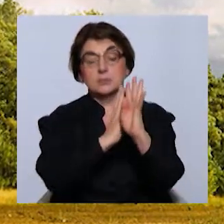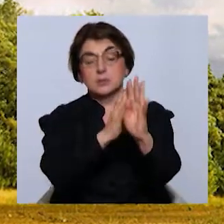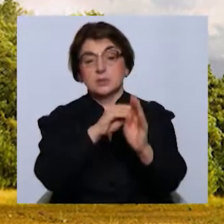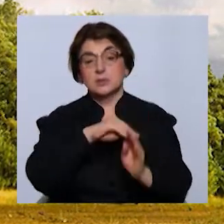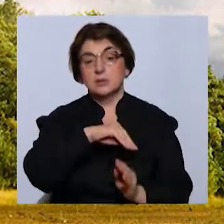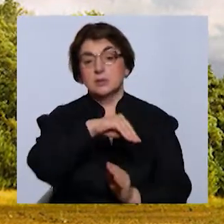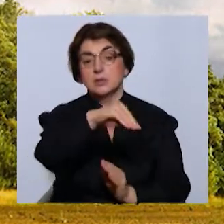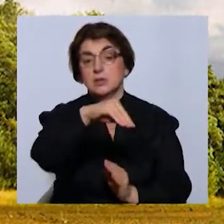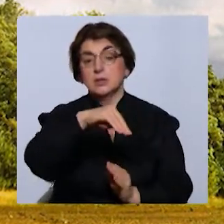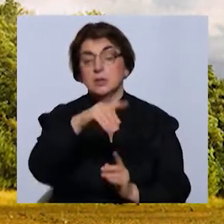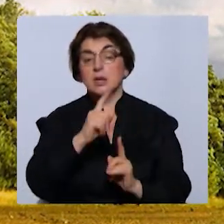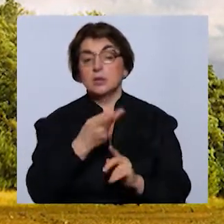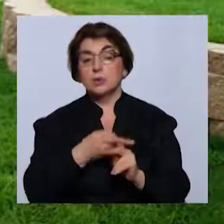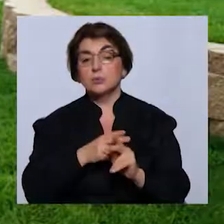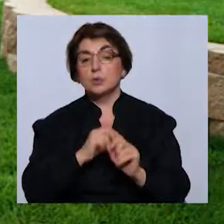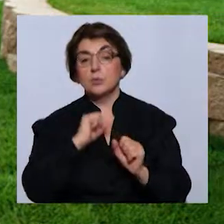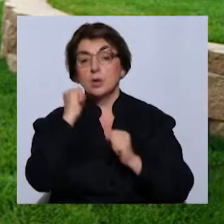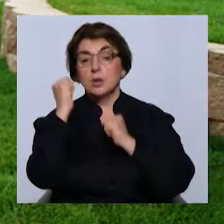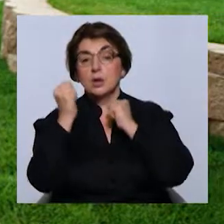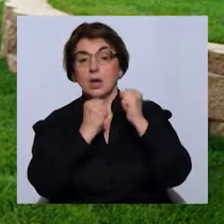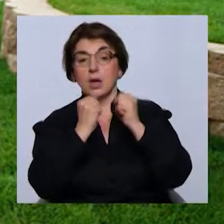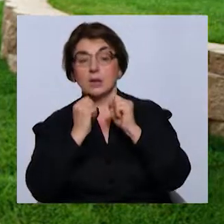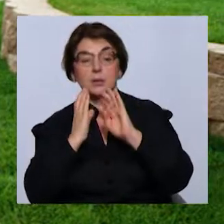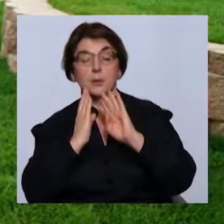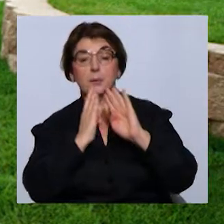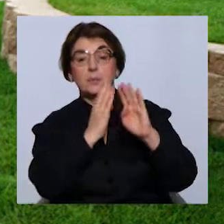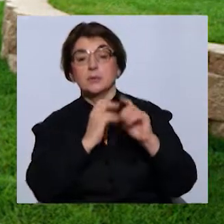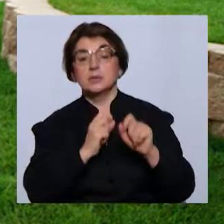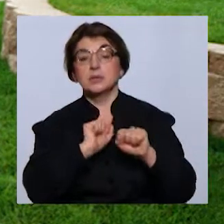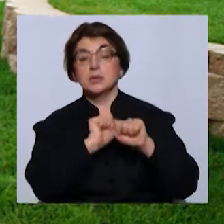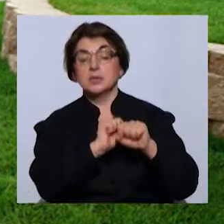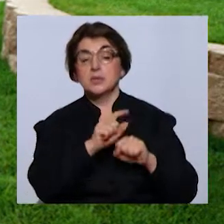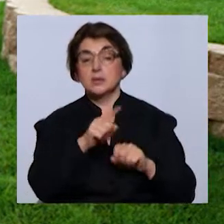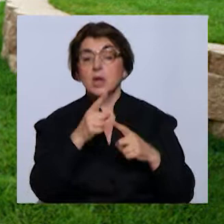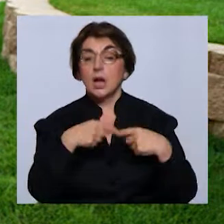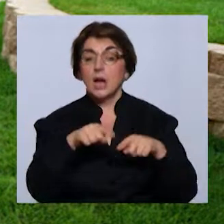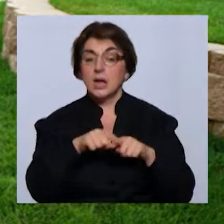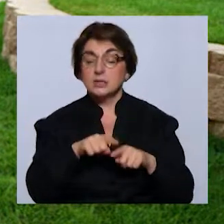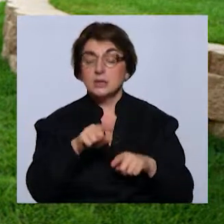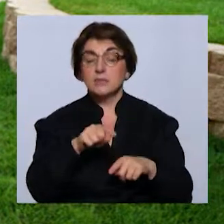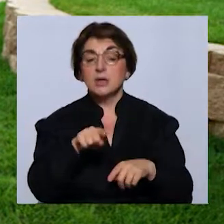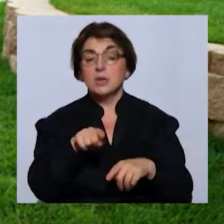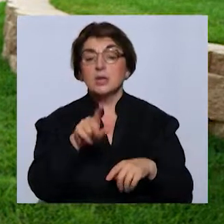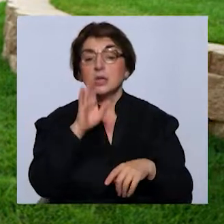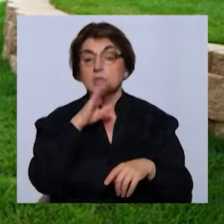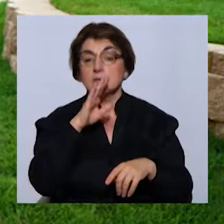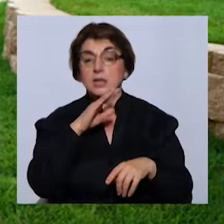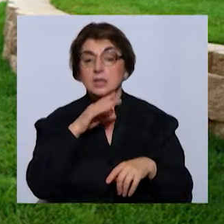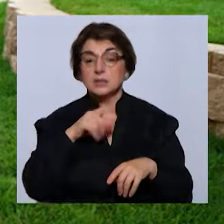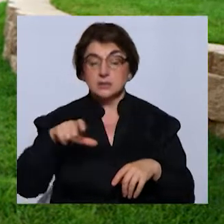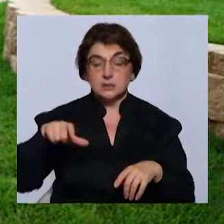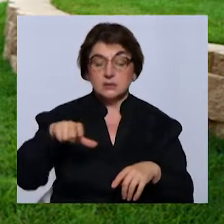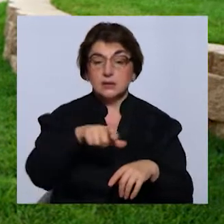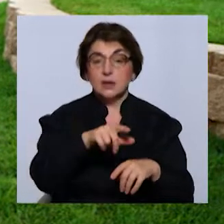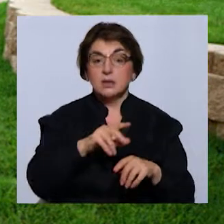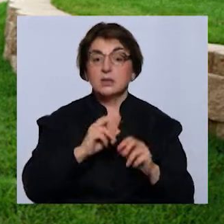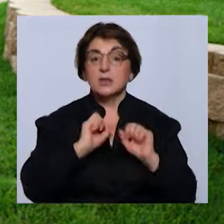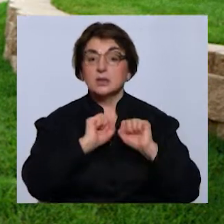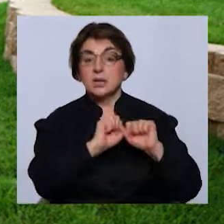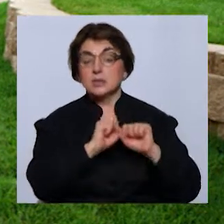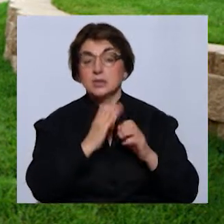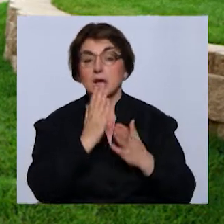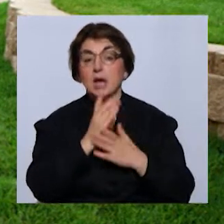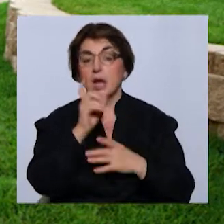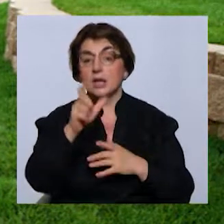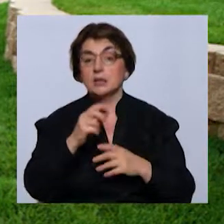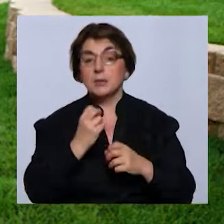ძლიერი ზემოქმედებისაგან. ასევე წყლის ეროზიისაგან დასაცავად ადამიანები აგებენ ტერასებს, ან